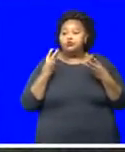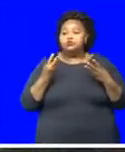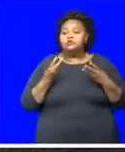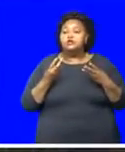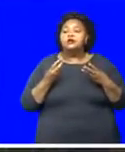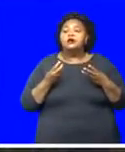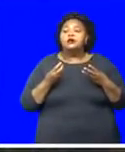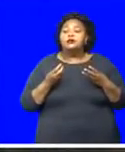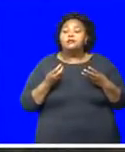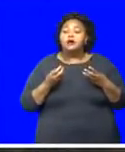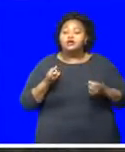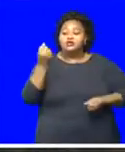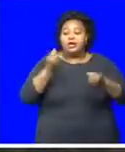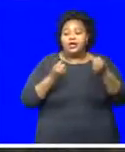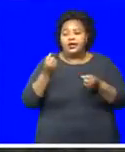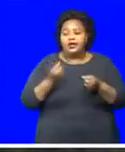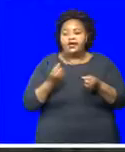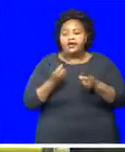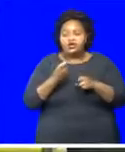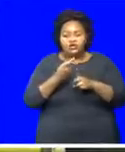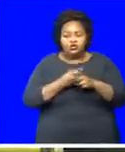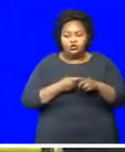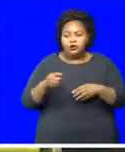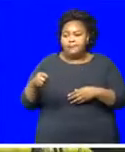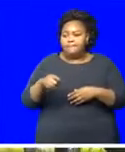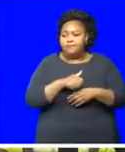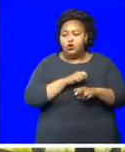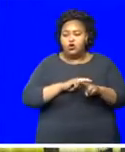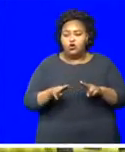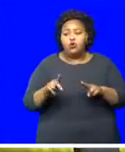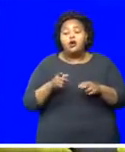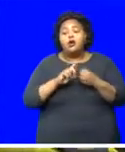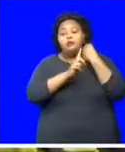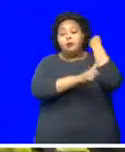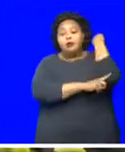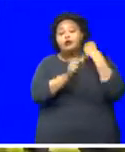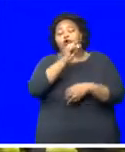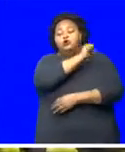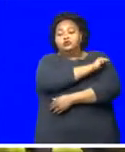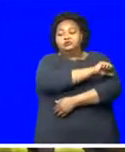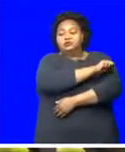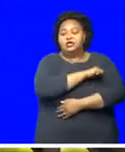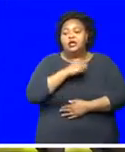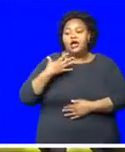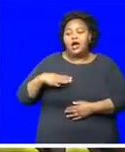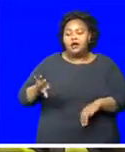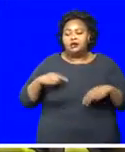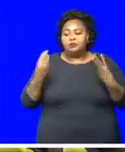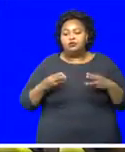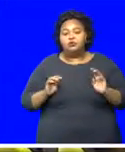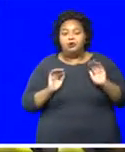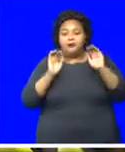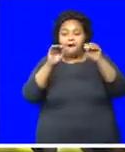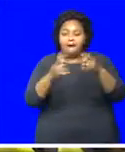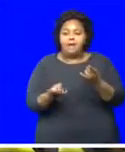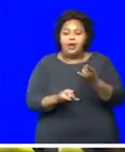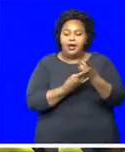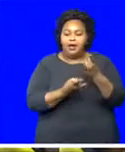esibhedlela lesikhulu eMbabane lapho belashwa khona. Ungaba kuqwayisa kuso sivese maswati ikakhulu bashayeli abasebenzisa